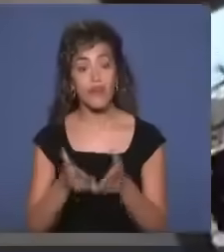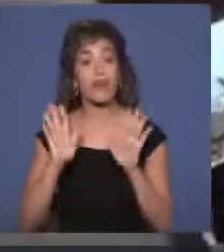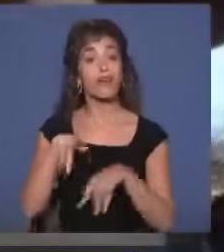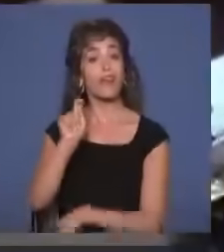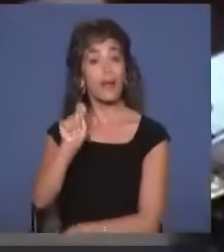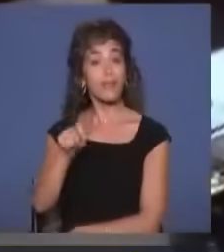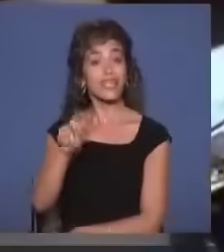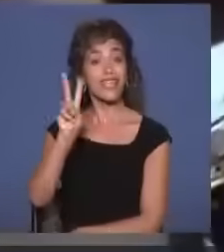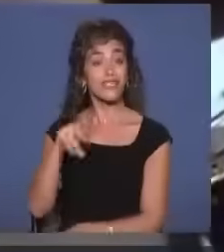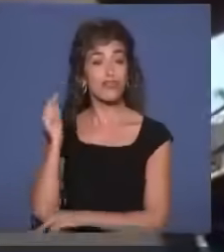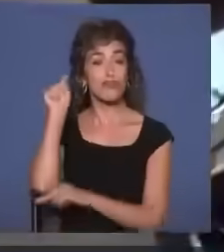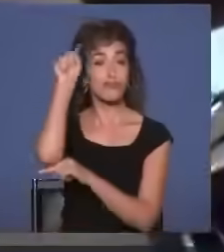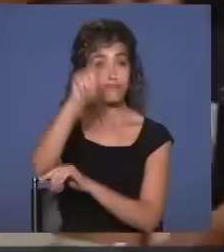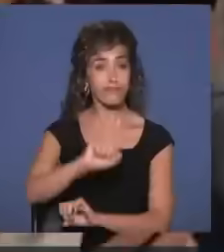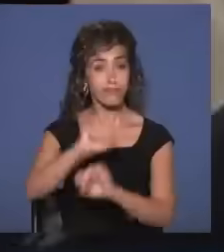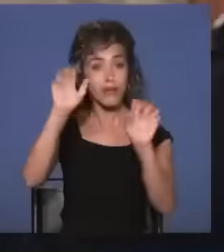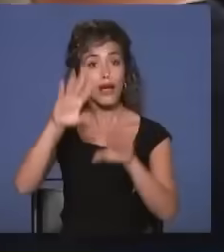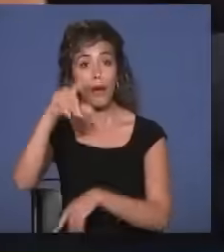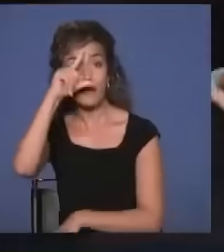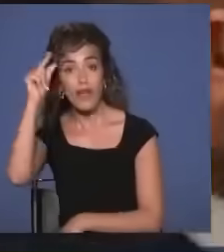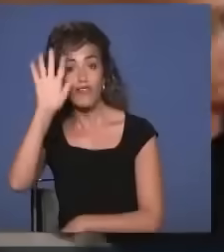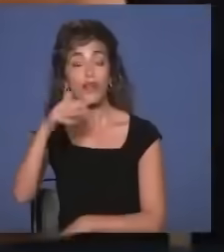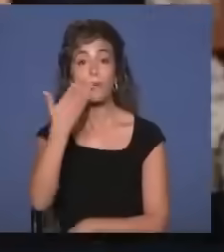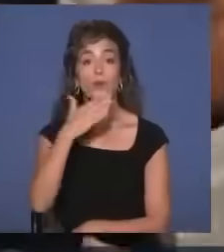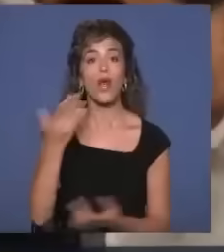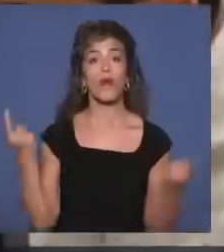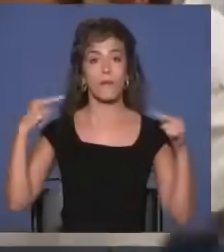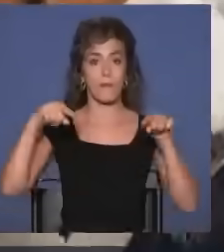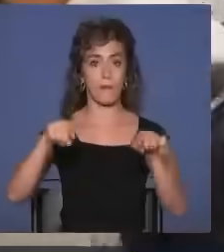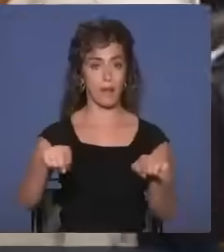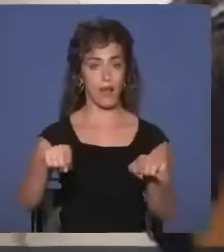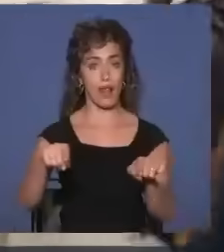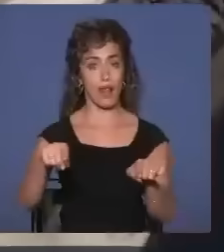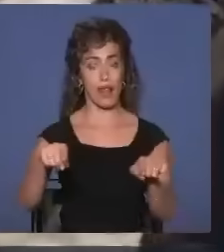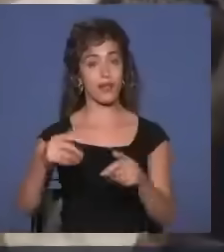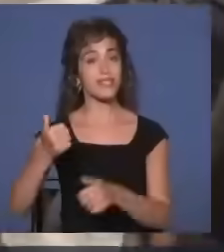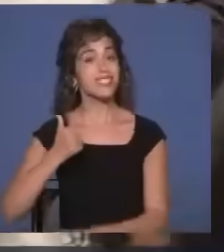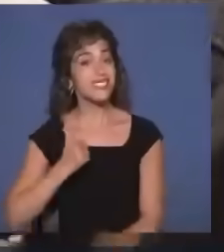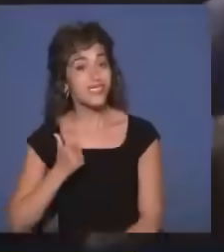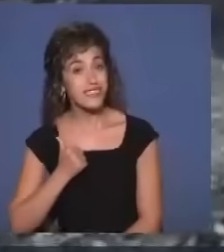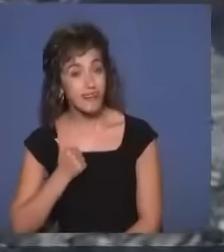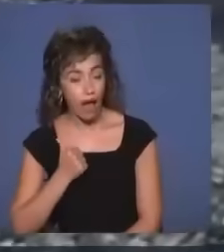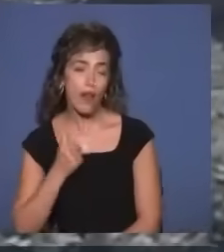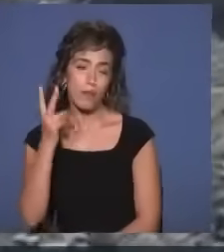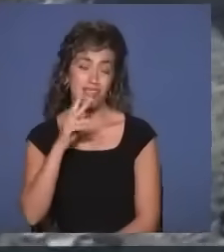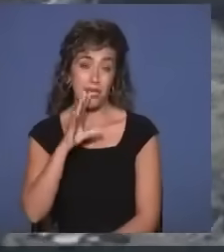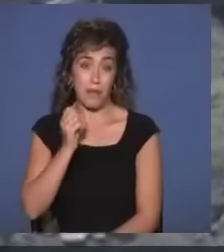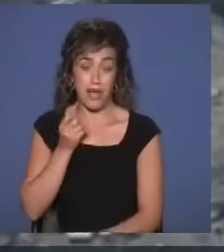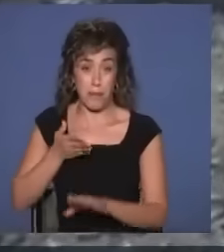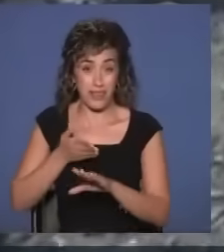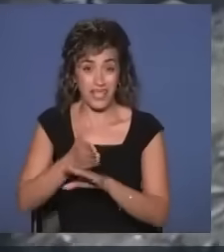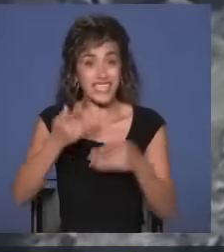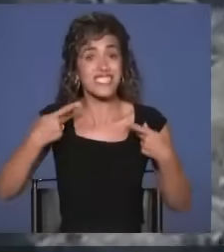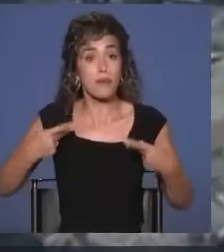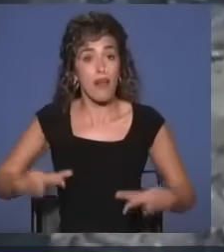אביב ולירושלים בו בזמן. בצהל מעריכים כי אם הכניסה הקרקעית יתגבר שוב קצב הירי. בישראל